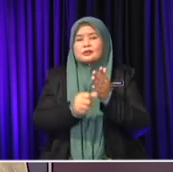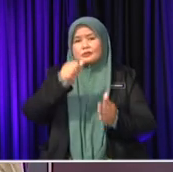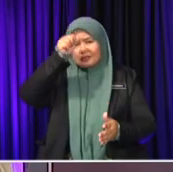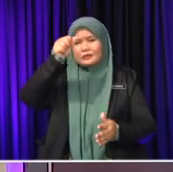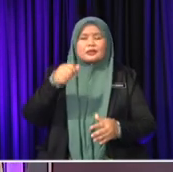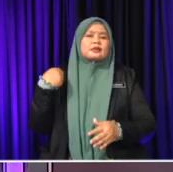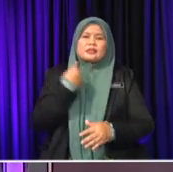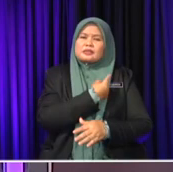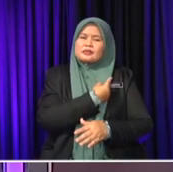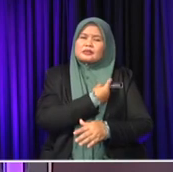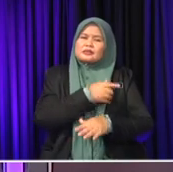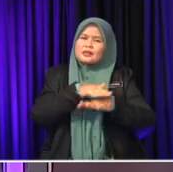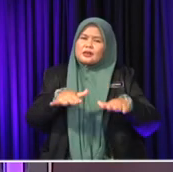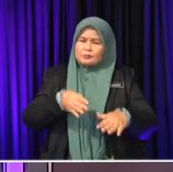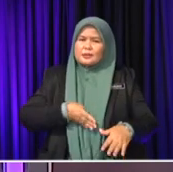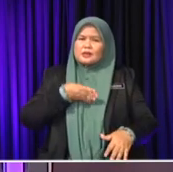kita jangan bangga